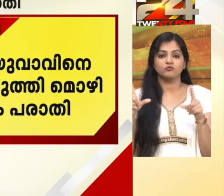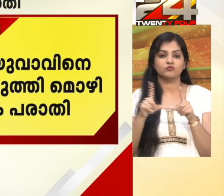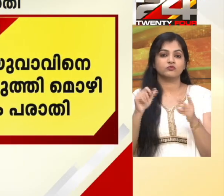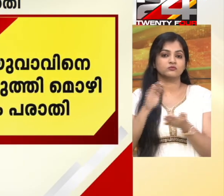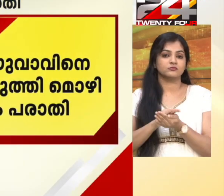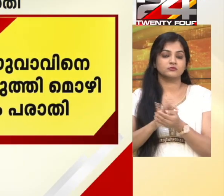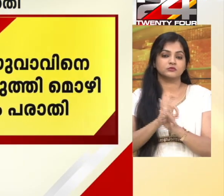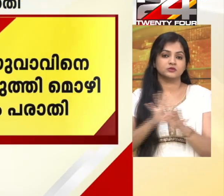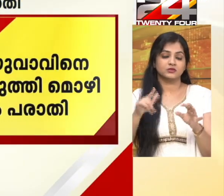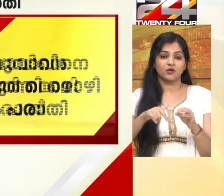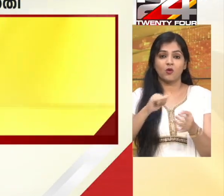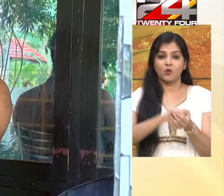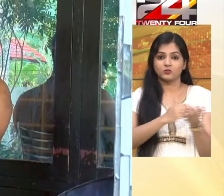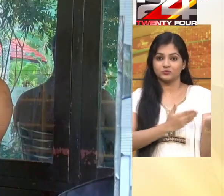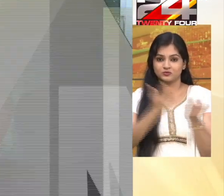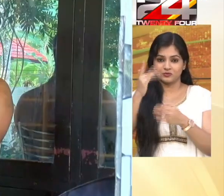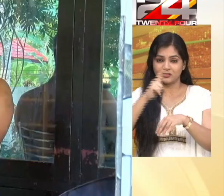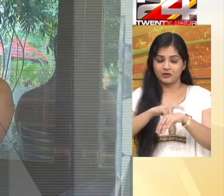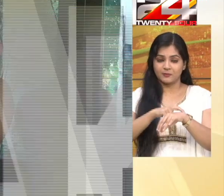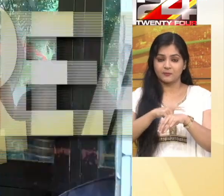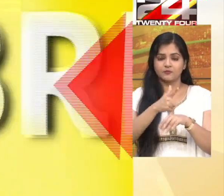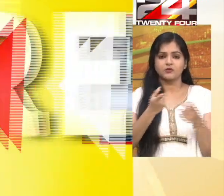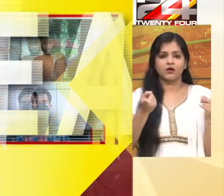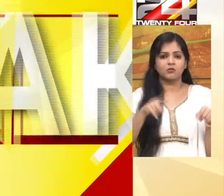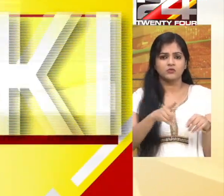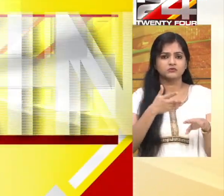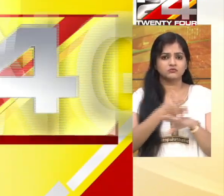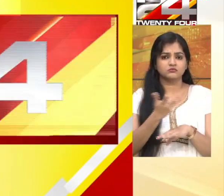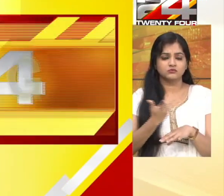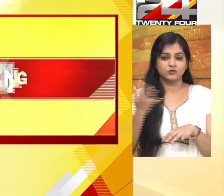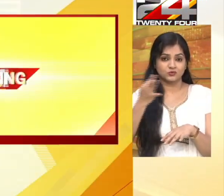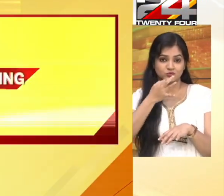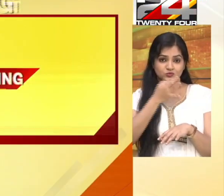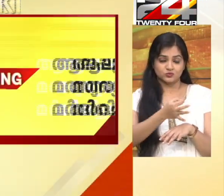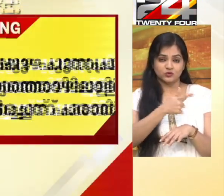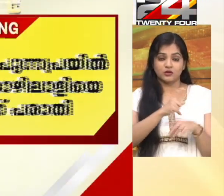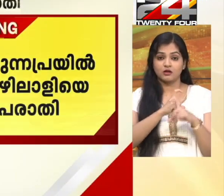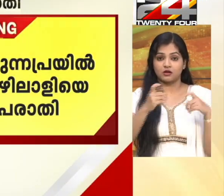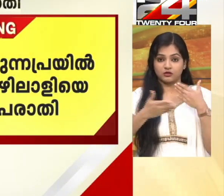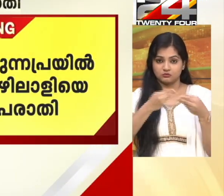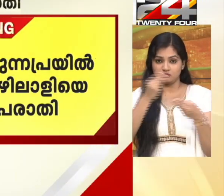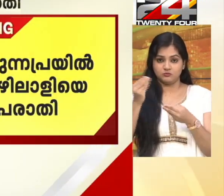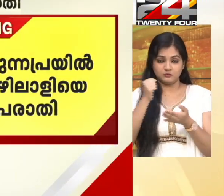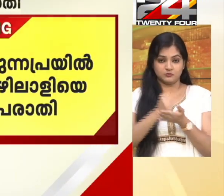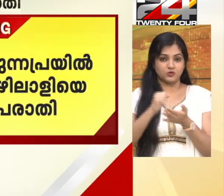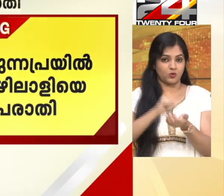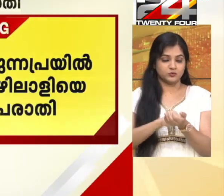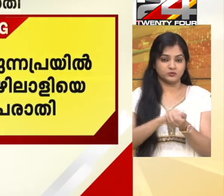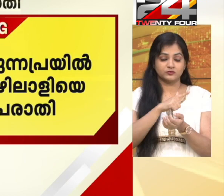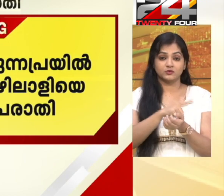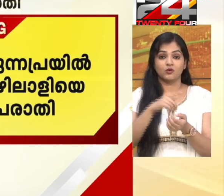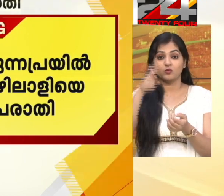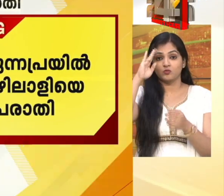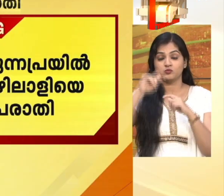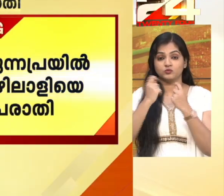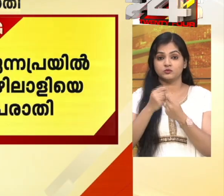നമ്മൾ ഹോസ്പിറ്റലിൽ അഡ്മിറ്റ് ആകുന്ന സമയത്ത് തന്നെ ഇത് സംബന്ധിച്ച് എന്താണ് ഇങ്ങനെയാണ് ഈ പരിക്കേറ്റത് എന്നൊരു വിശദീകരണം കൊടുക്കണം ഹോസ്പിറ്റലിൽ തന്നെ നൽകണം ആ സമയത്തും പോലീസുകാർ